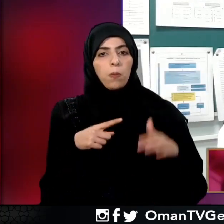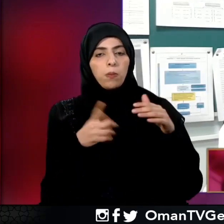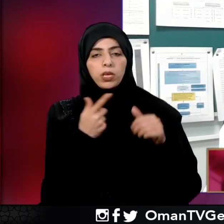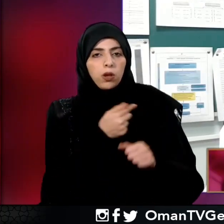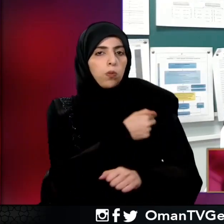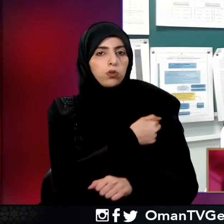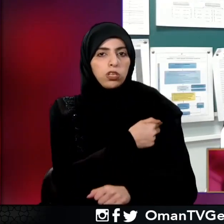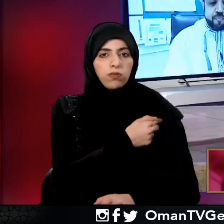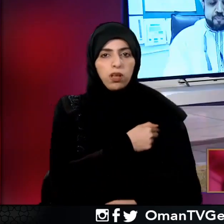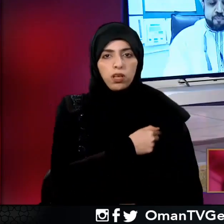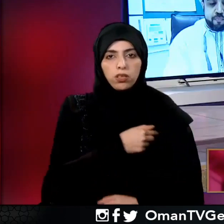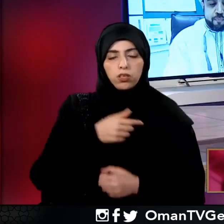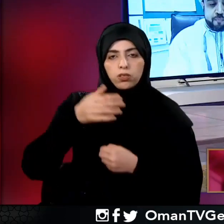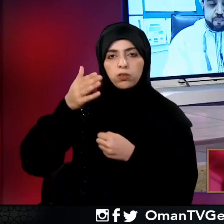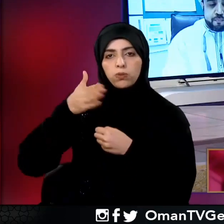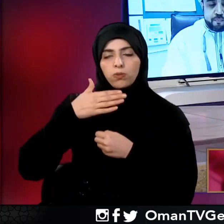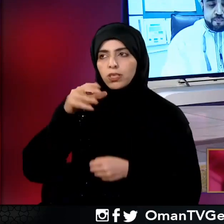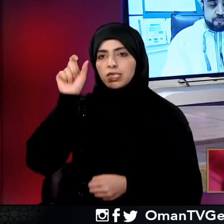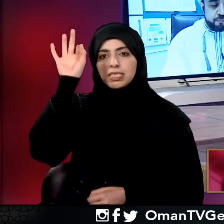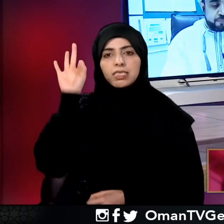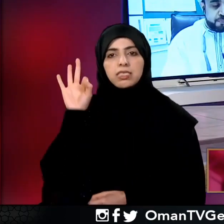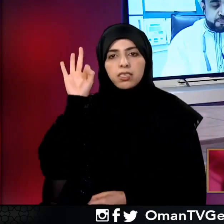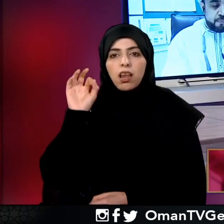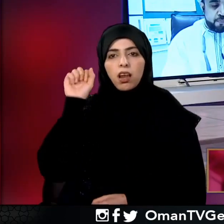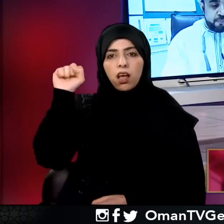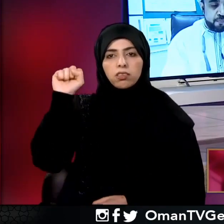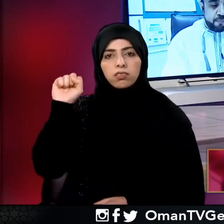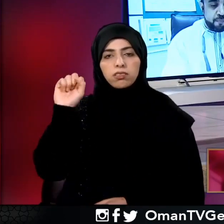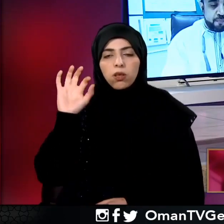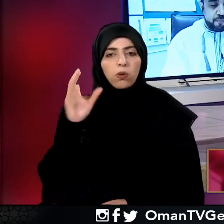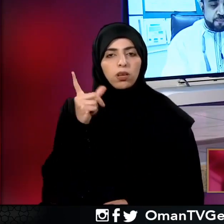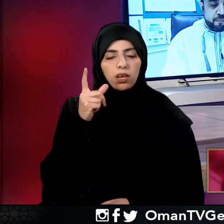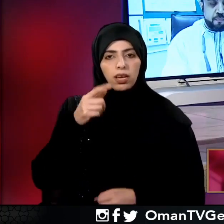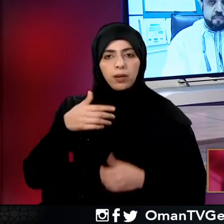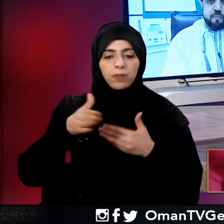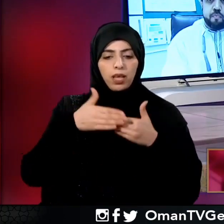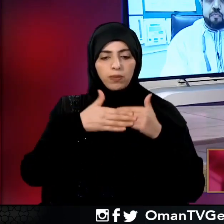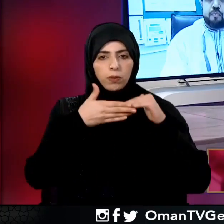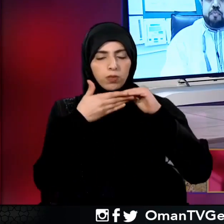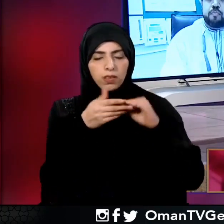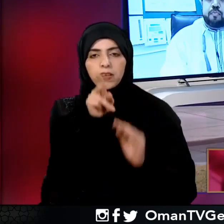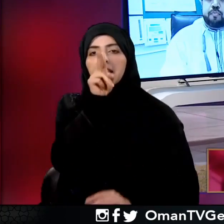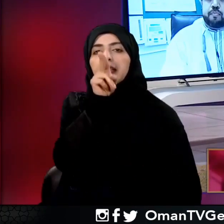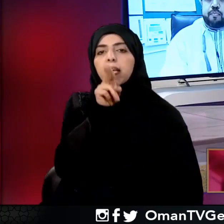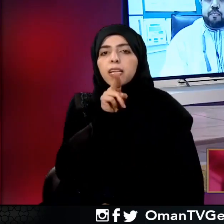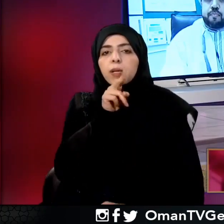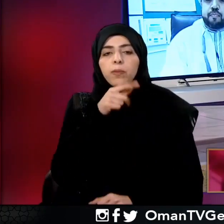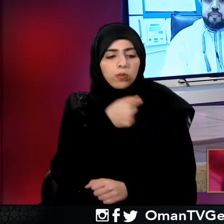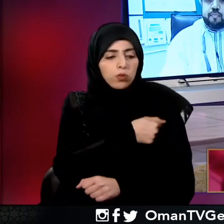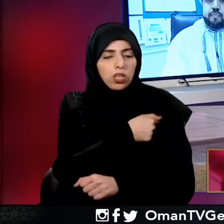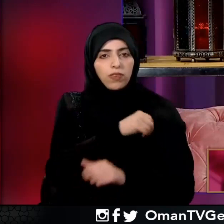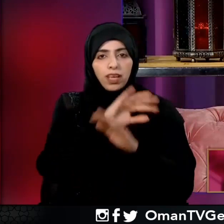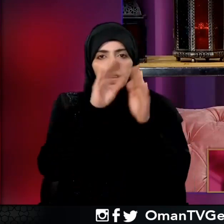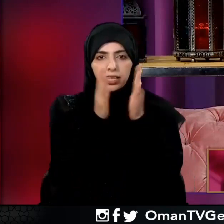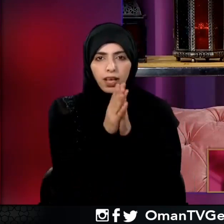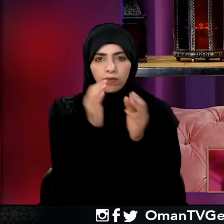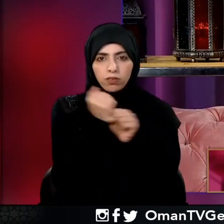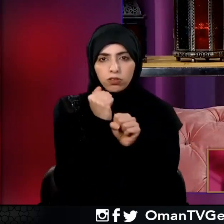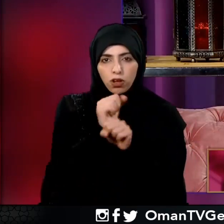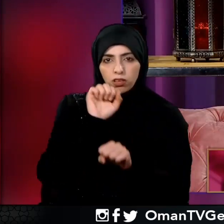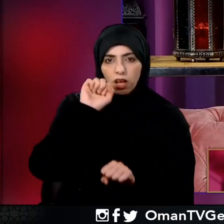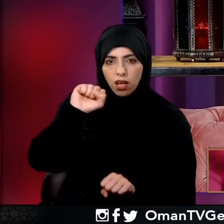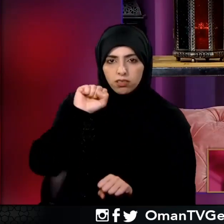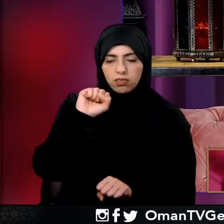السلطان قابوس بصلالة وأنت رئيس قسم مكافحة العدوى وخدمات التعقيم، كيف تعاملتم في المستشفى مع هذه